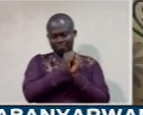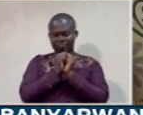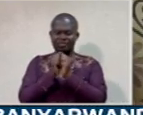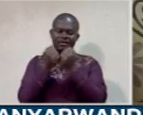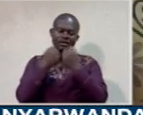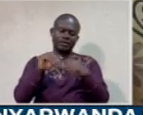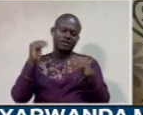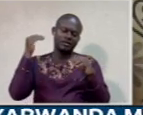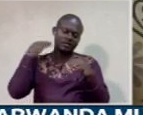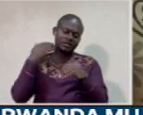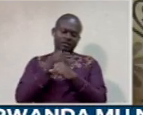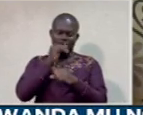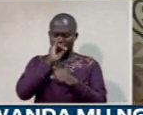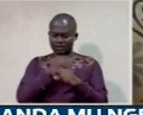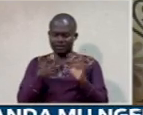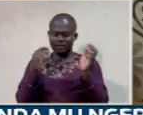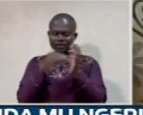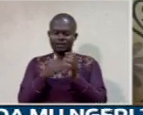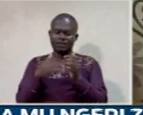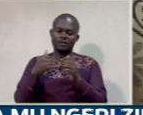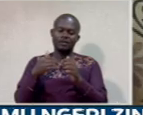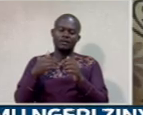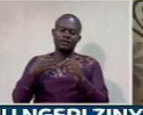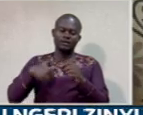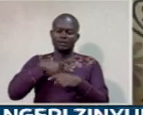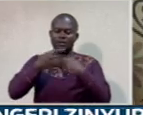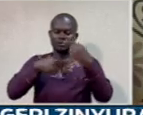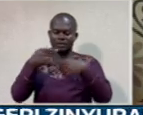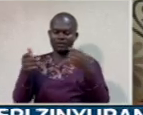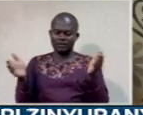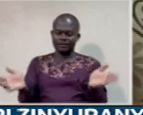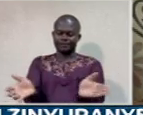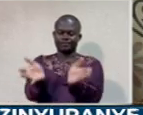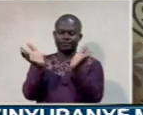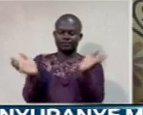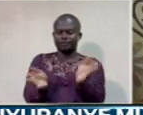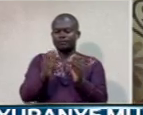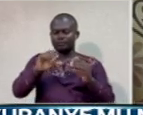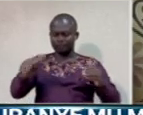n'abarokotse Jenoside yakorewe Abatutsi ariko kandi no gukomeza gukangurira abandi